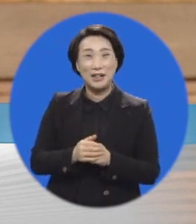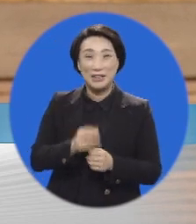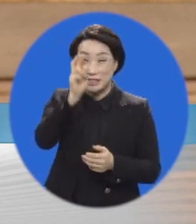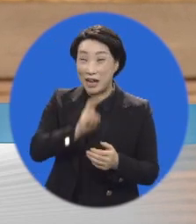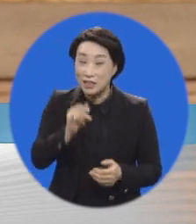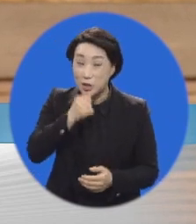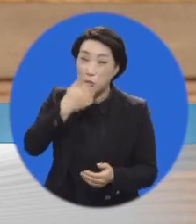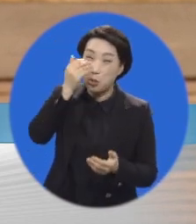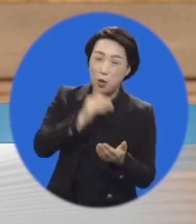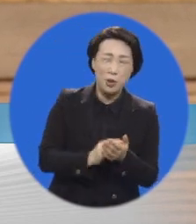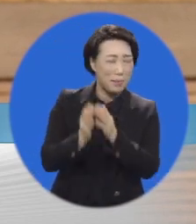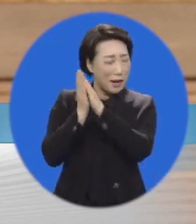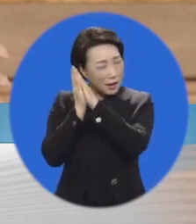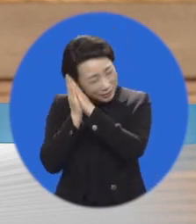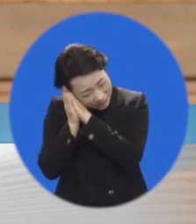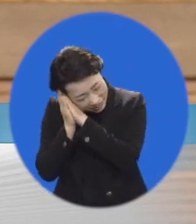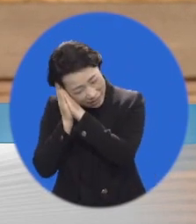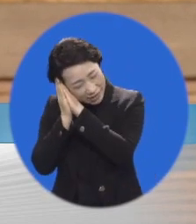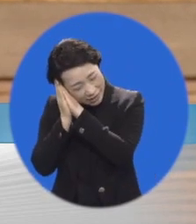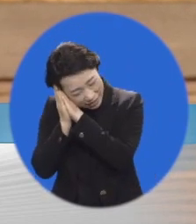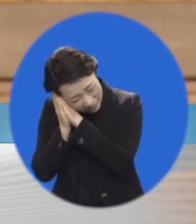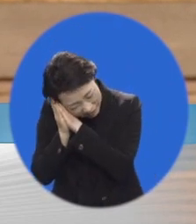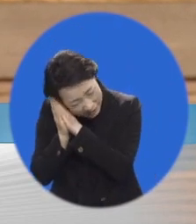돌베개 베고잠